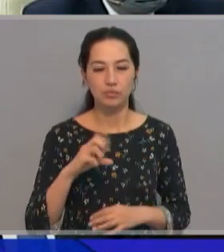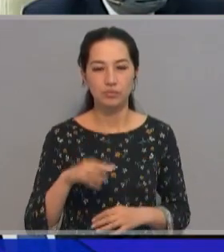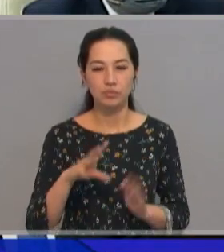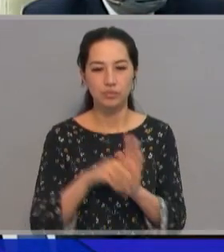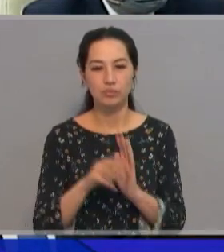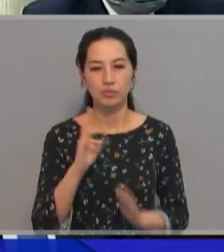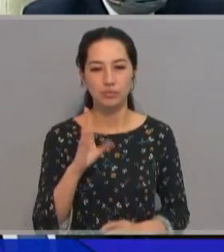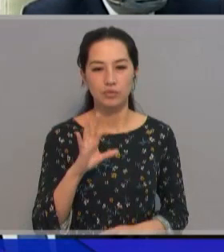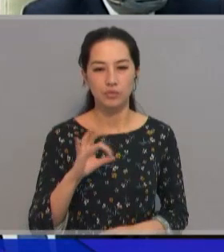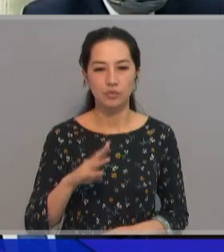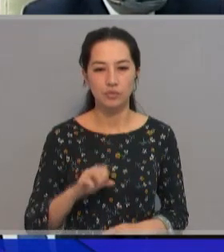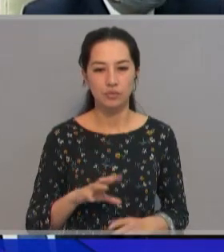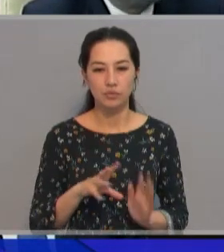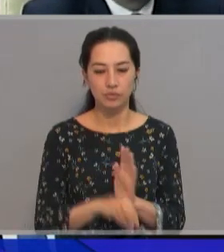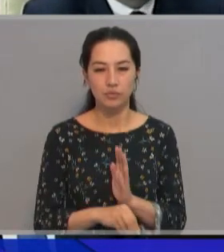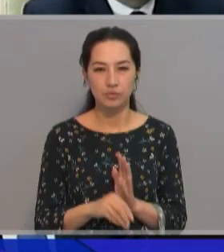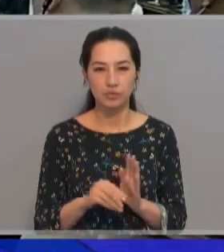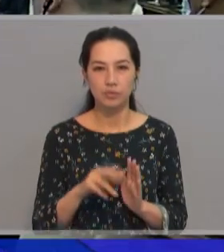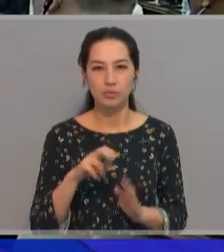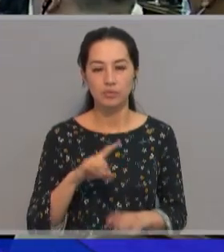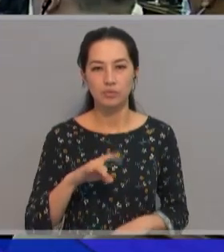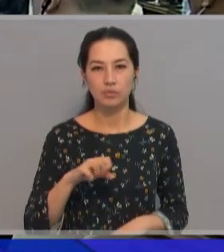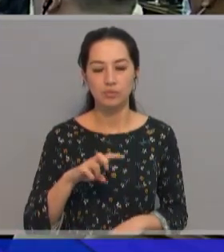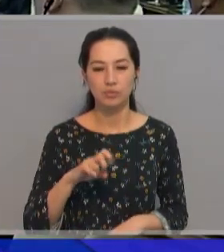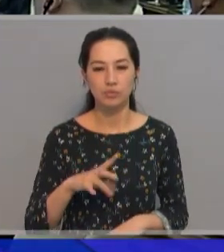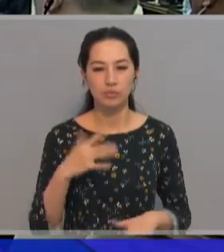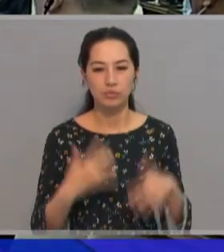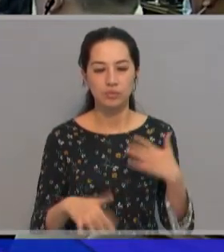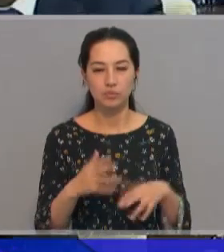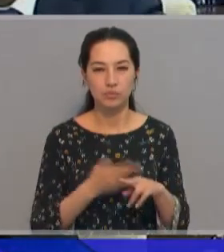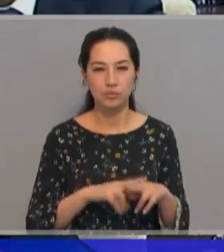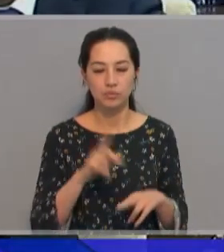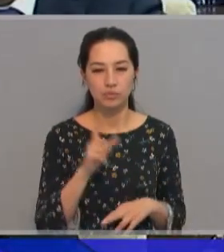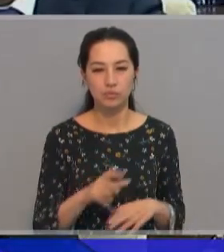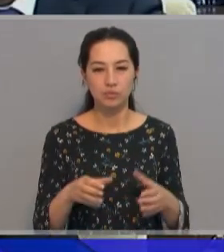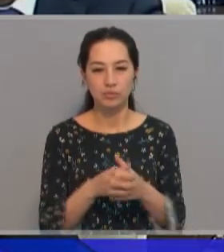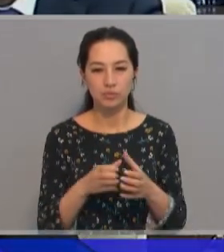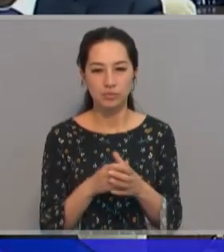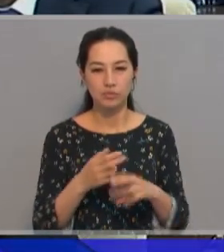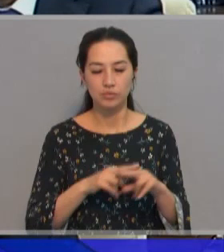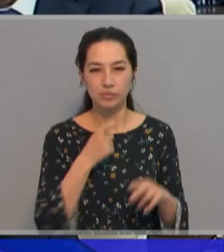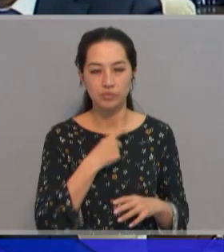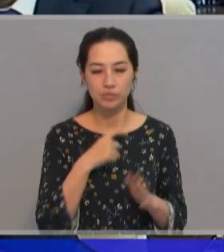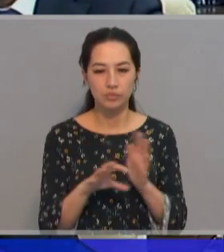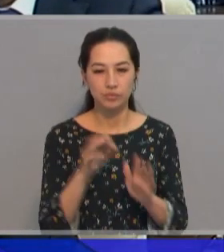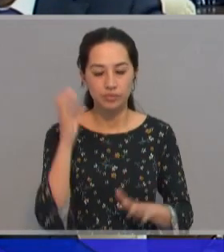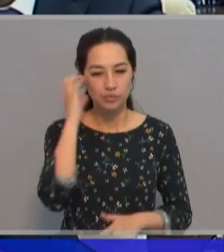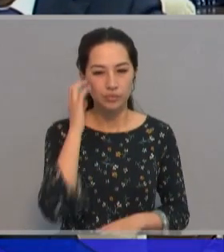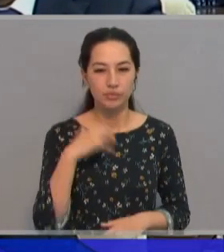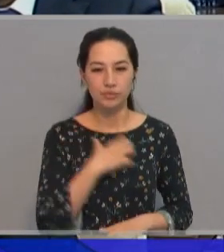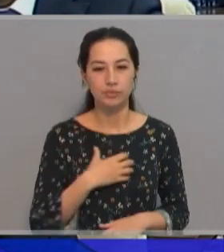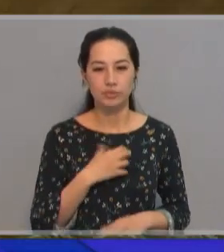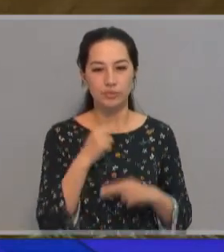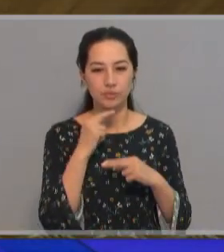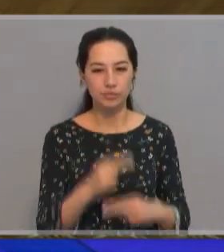президенттік квотаны бақылау құралы ретінде емес, парламентте әлсіз ұсынылған әлеуметтік топтардың дауыс мен пікірін ескеру тетігі